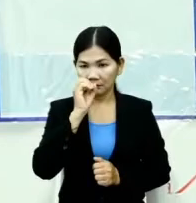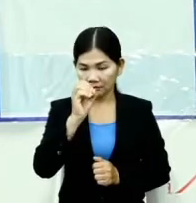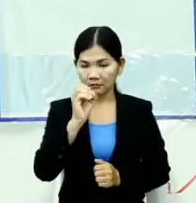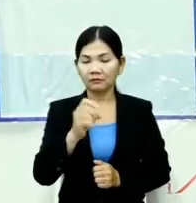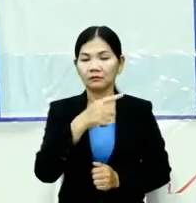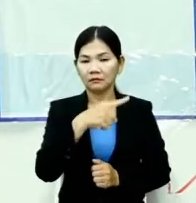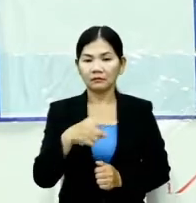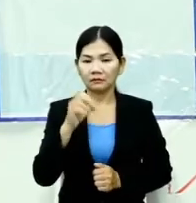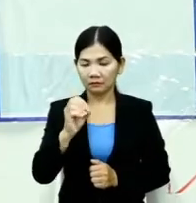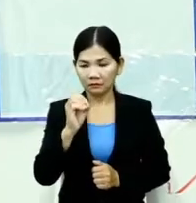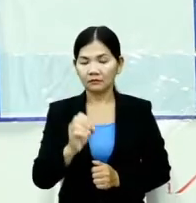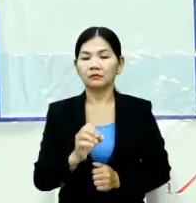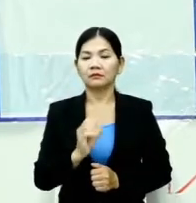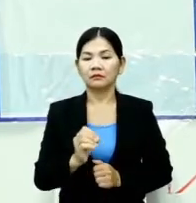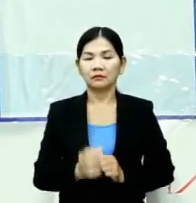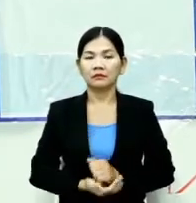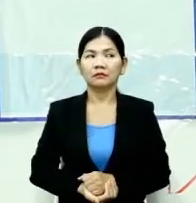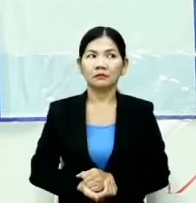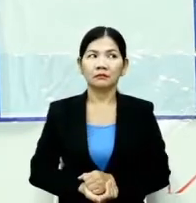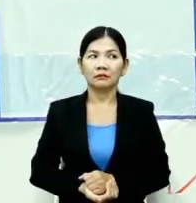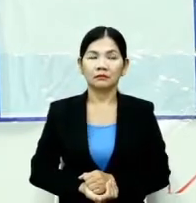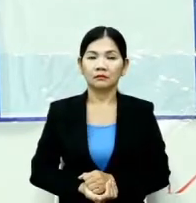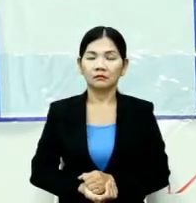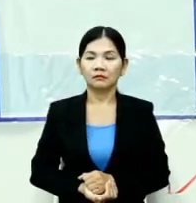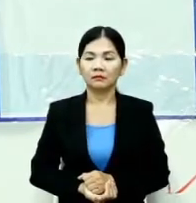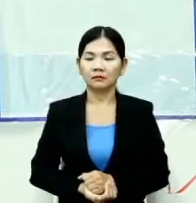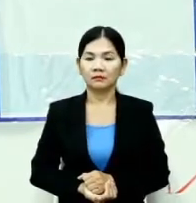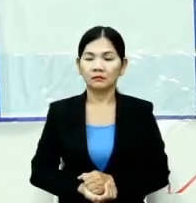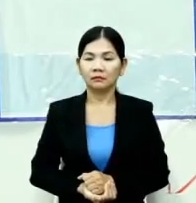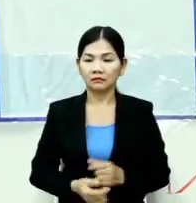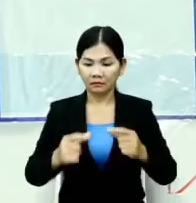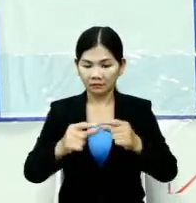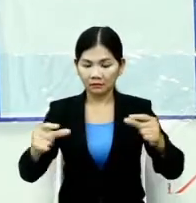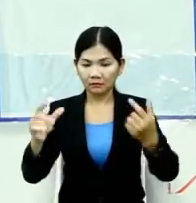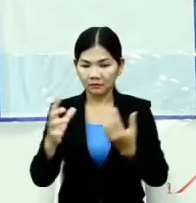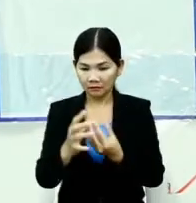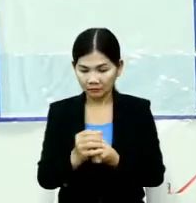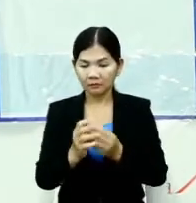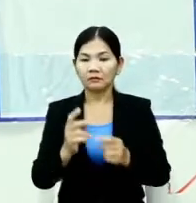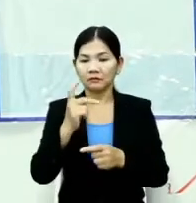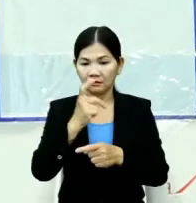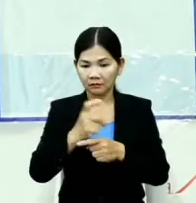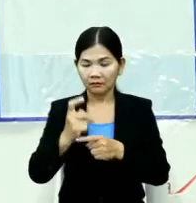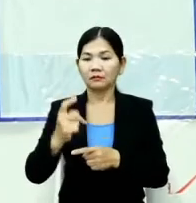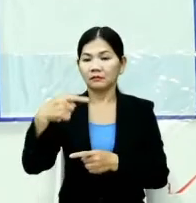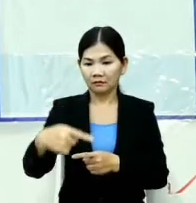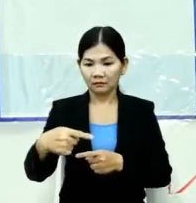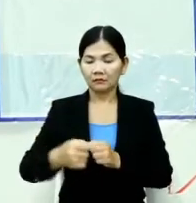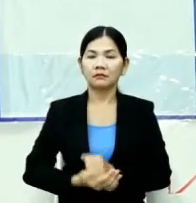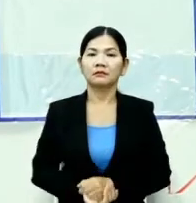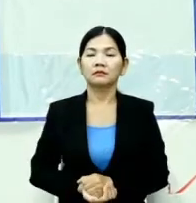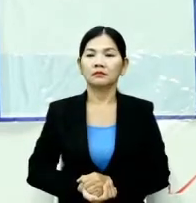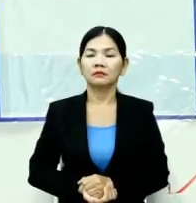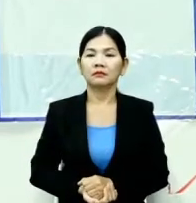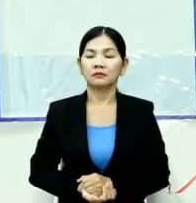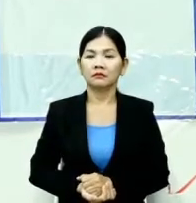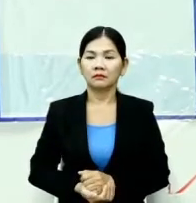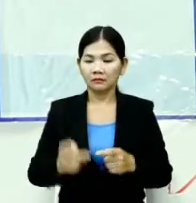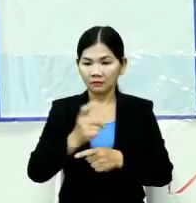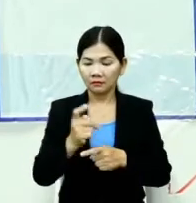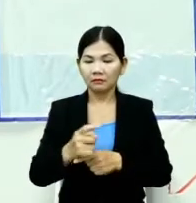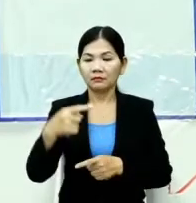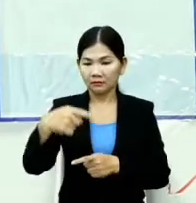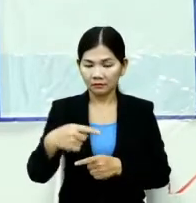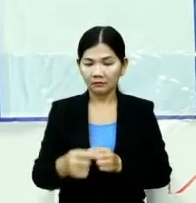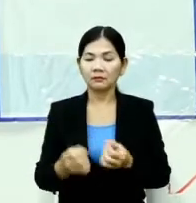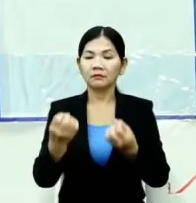0ដក0នៅសល់0អញ្ចឹងកូនមើលបន្ទះចំនួនរបស់យើងនៅខ្ទង់ពាន់តើខ្ទង់ពាន់មន្តេះចំនួនទី